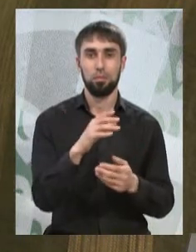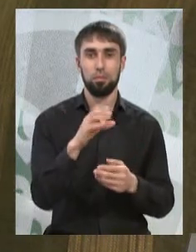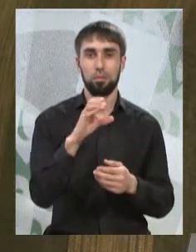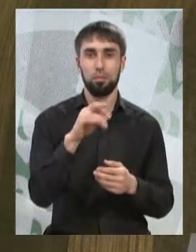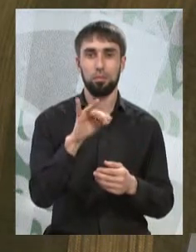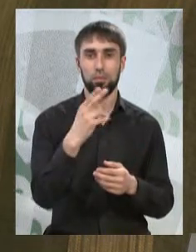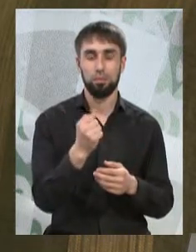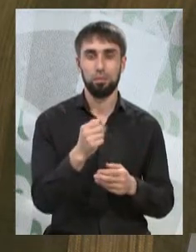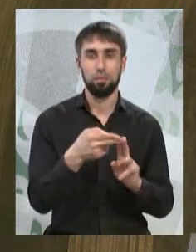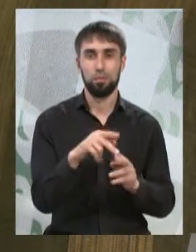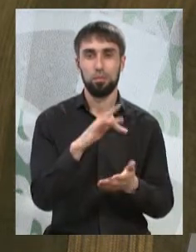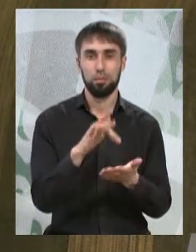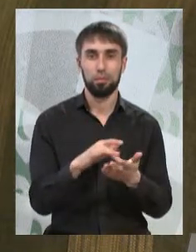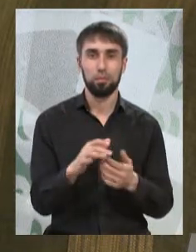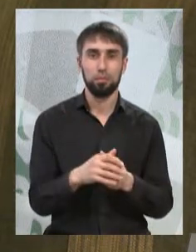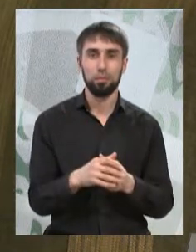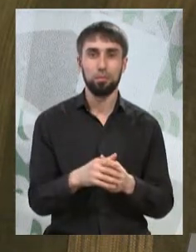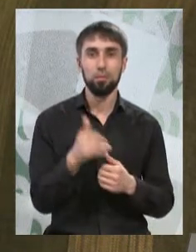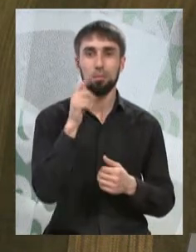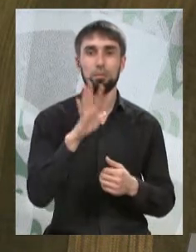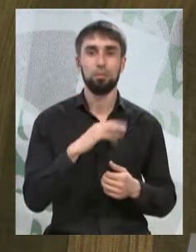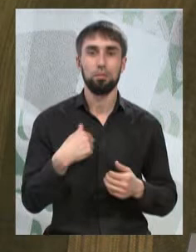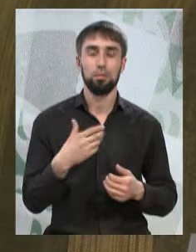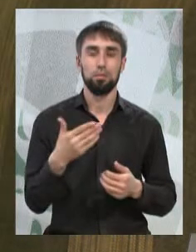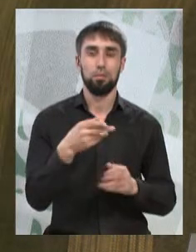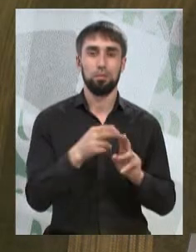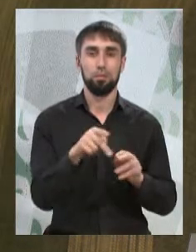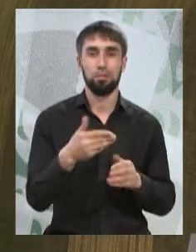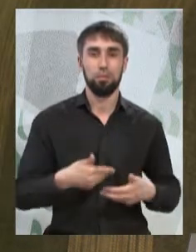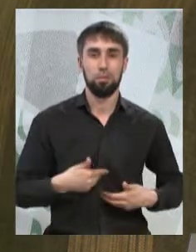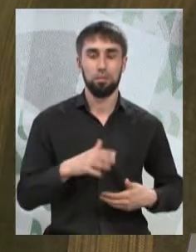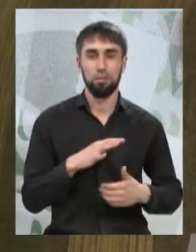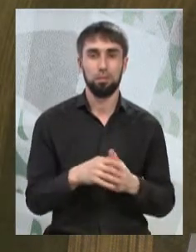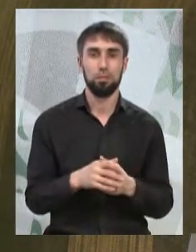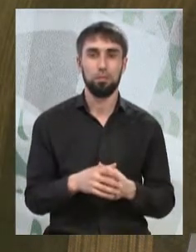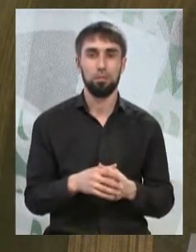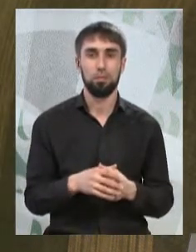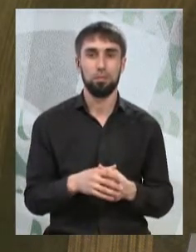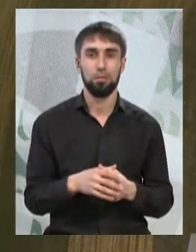стал этот город, где я в этой области жил, поэтому,